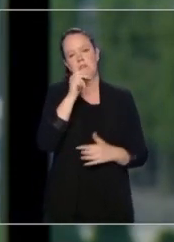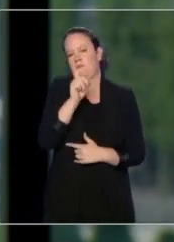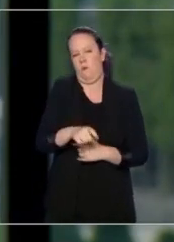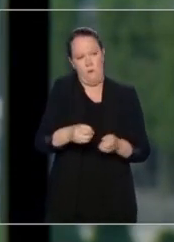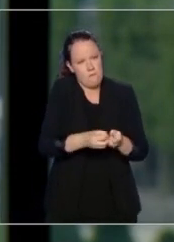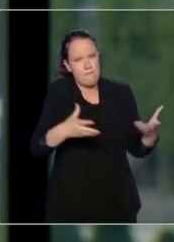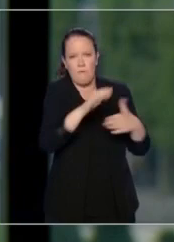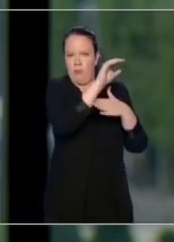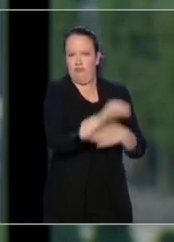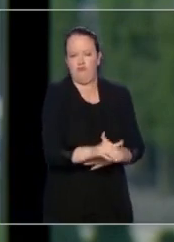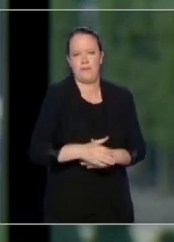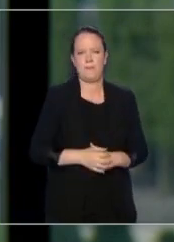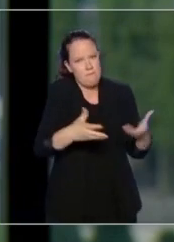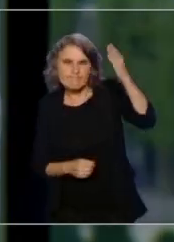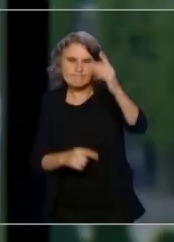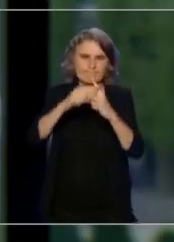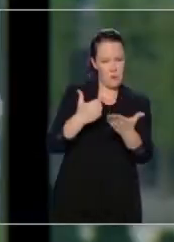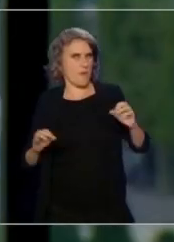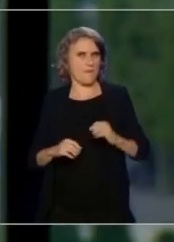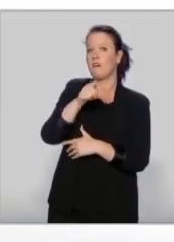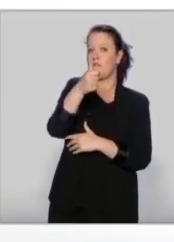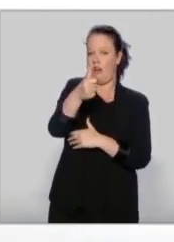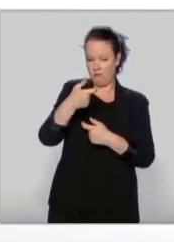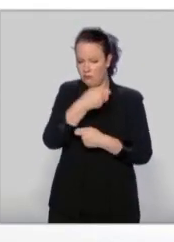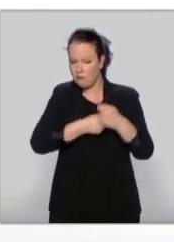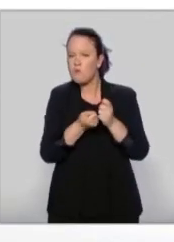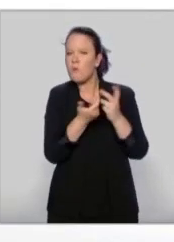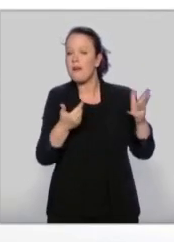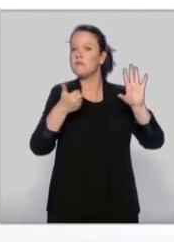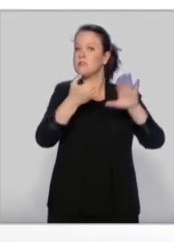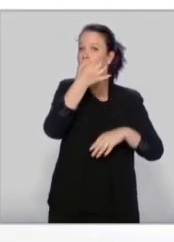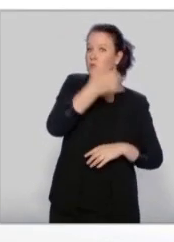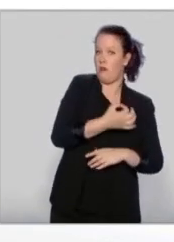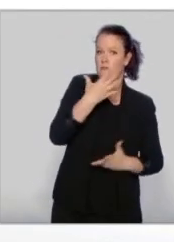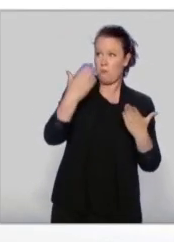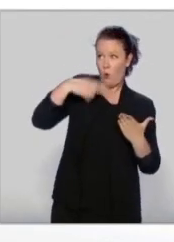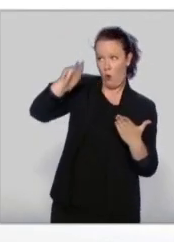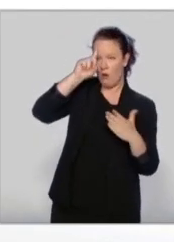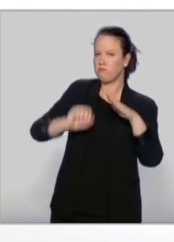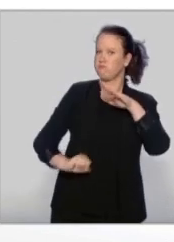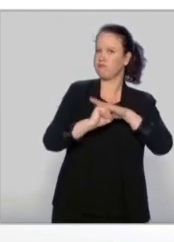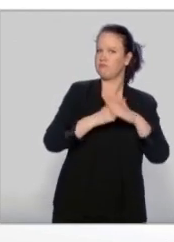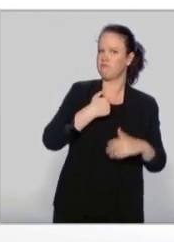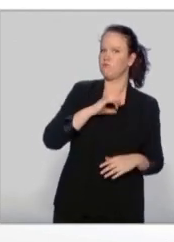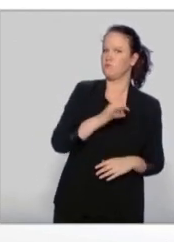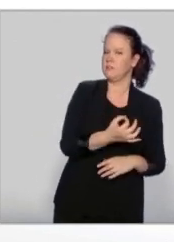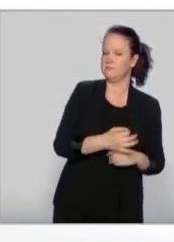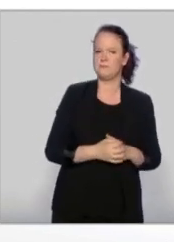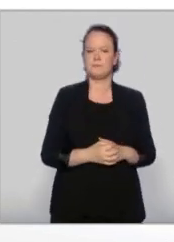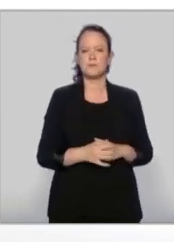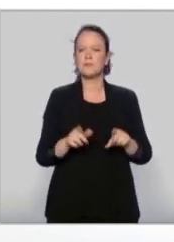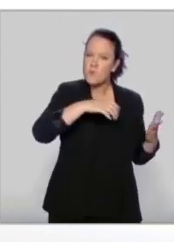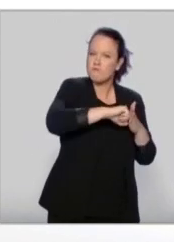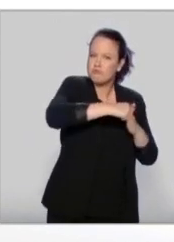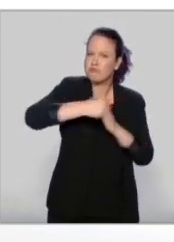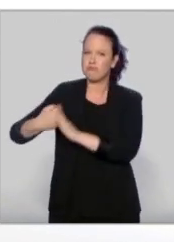unité, nous devons aller nous faire foutre. La France, pour la deuxième année consécutive, a été désignée comme le pays le plus attardé